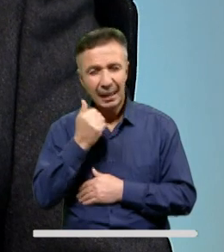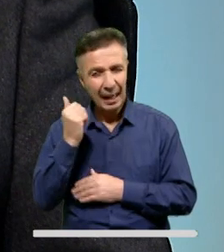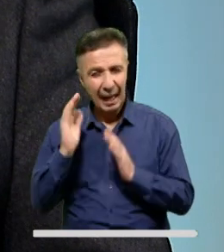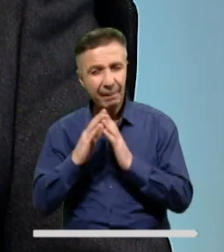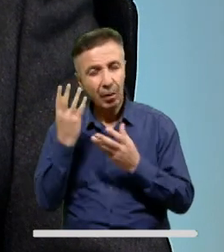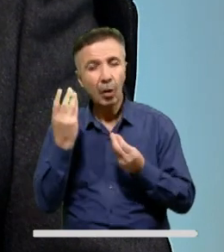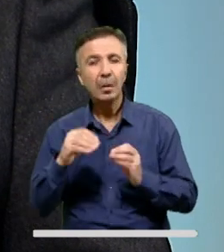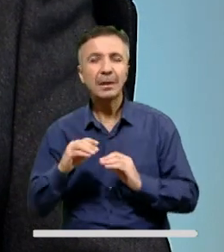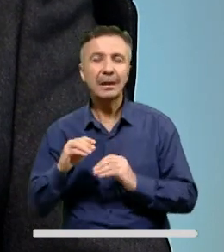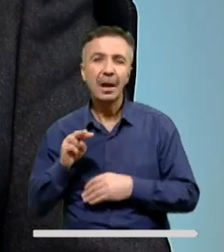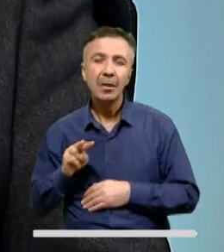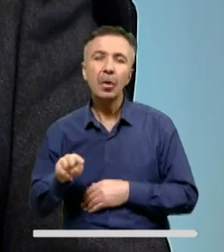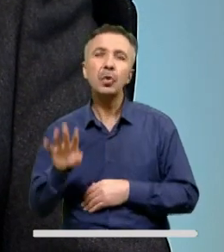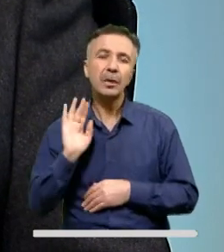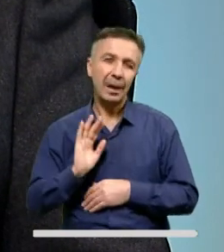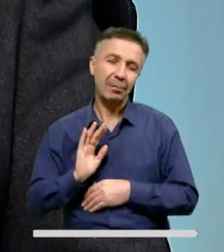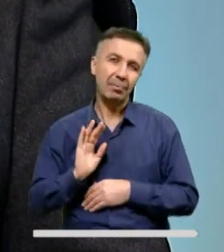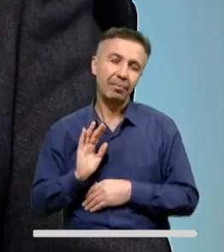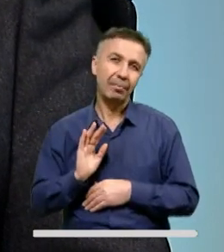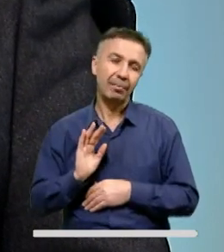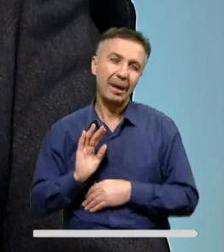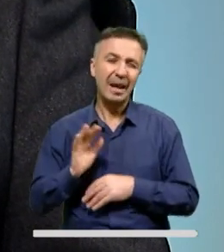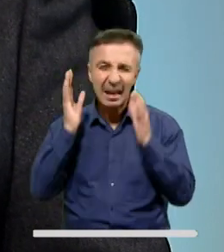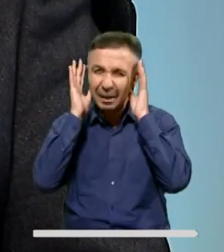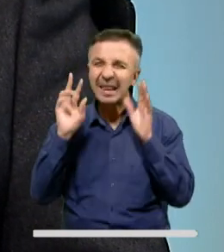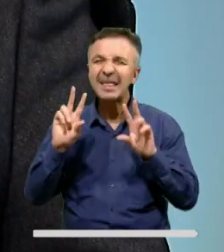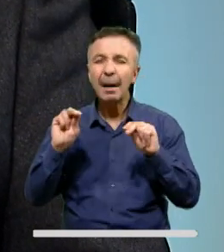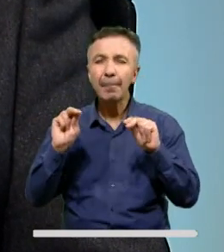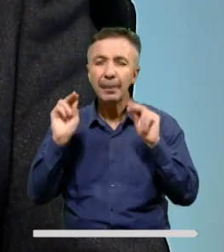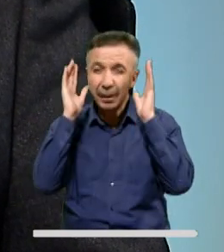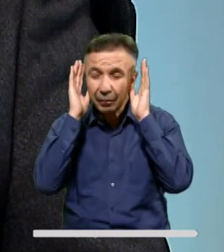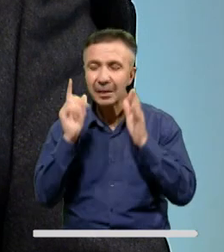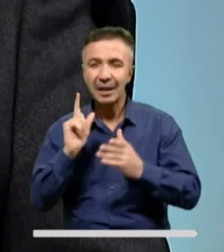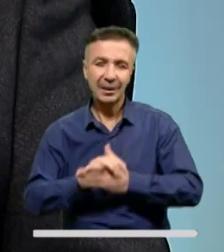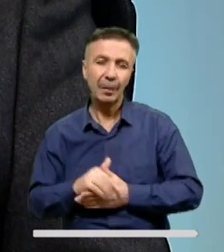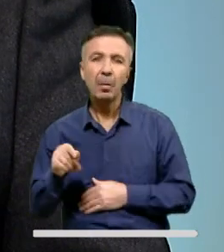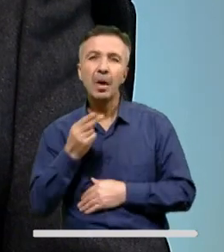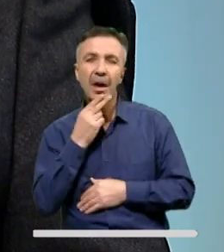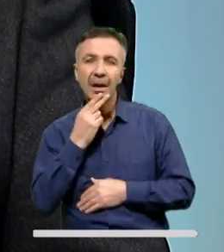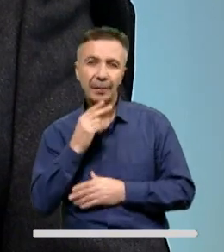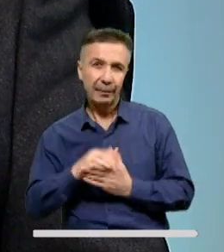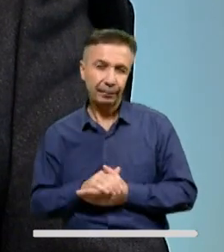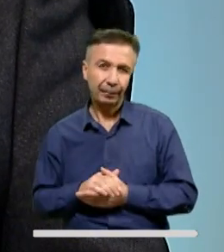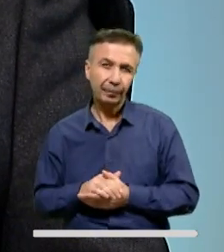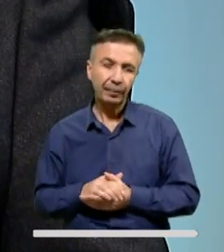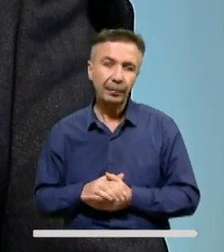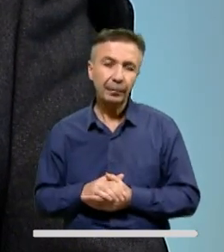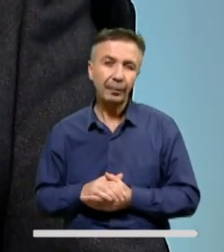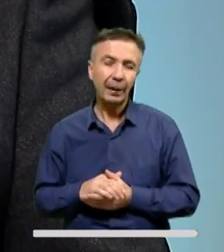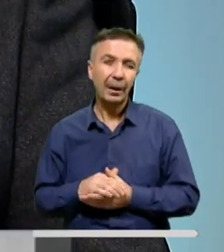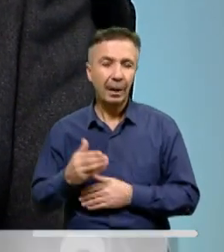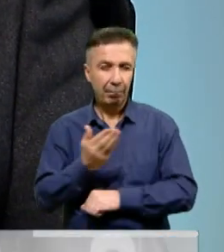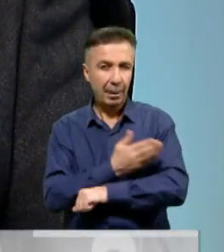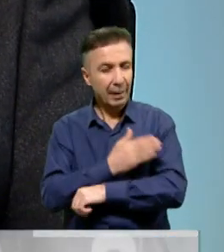artık seferilikten çıkar, mukim olur. Yani bu hanımefendi de efendim